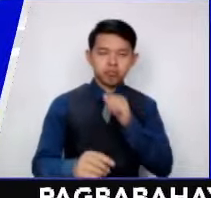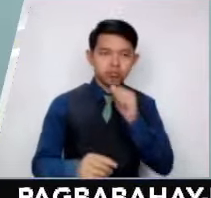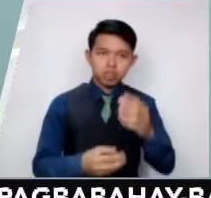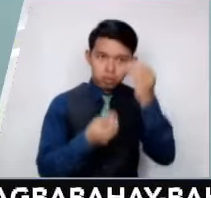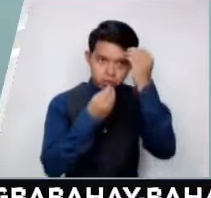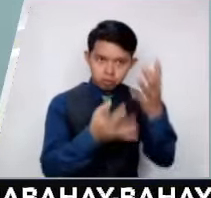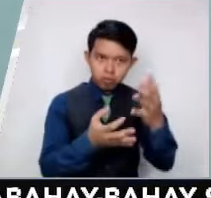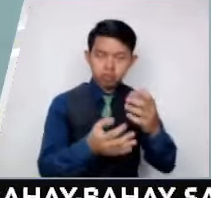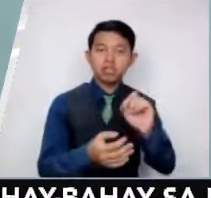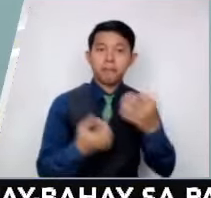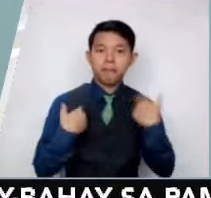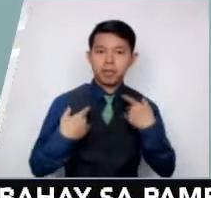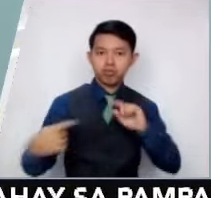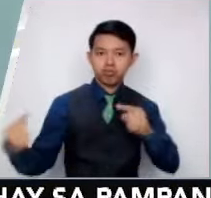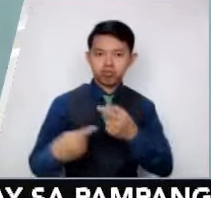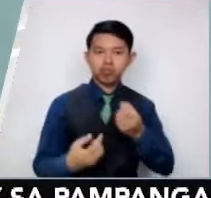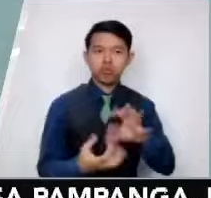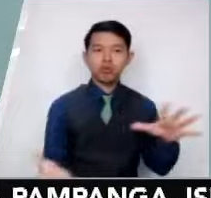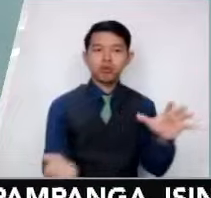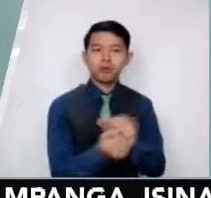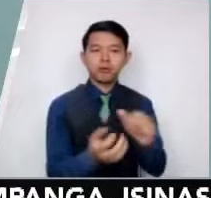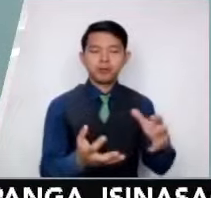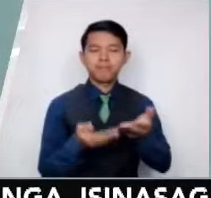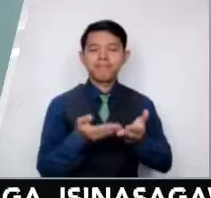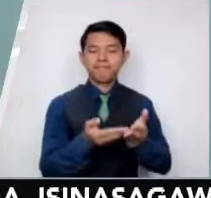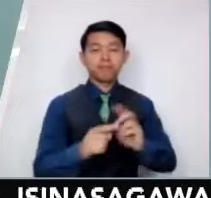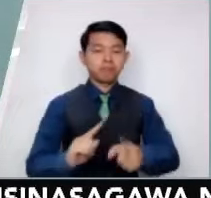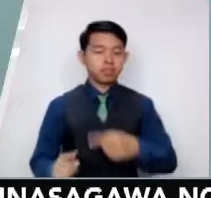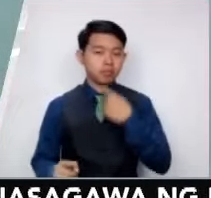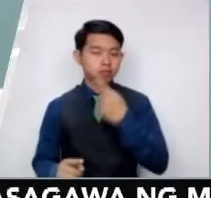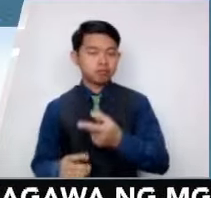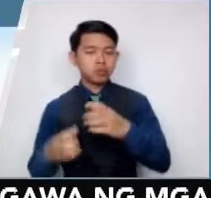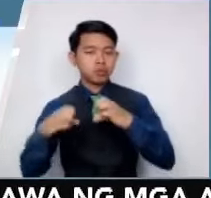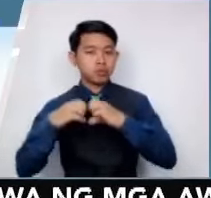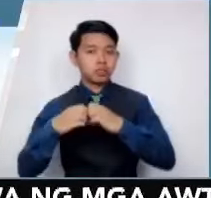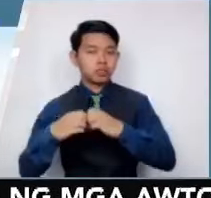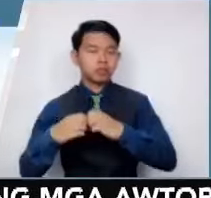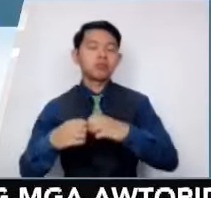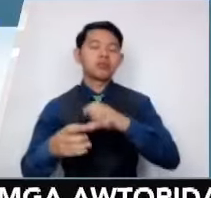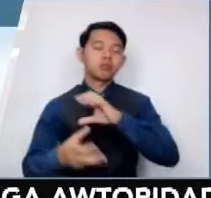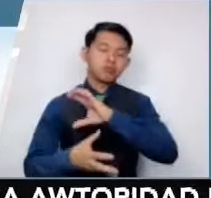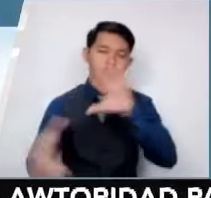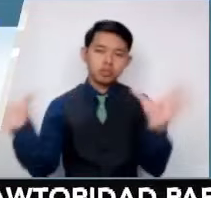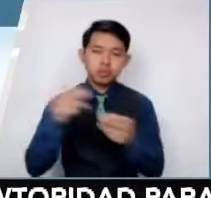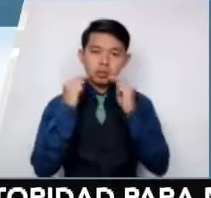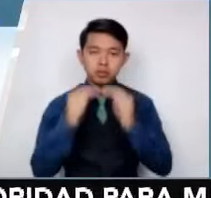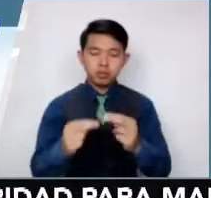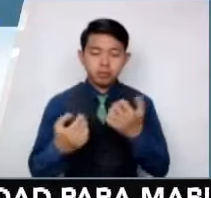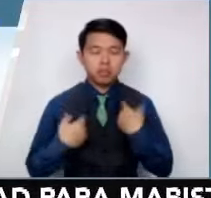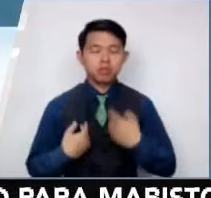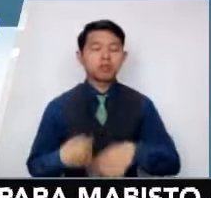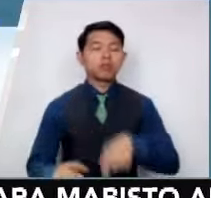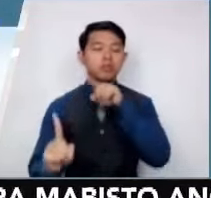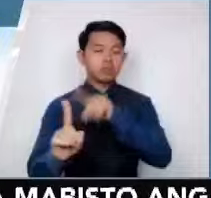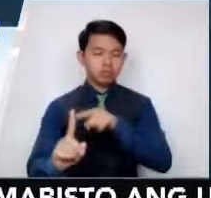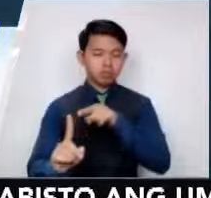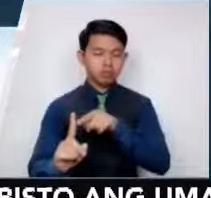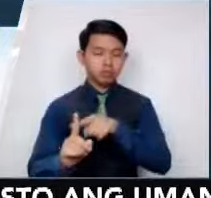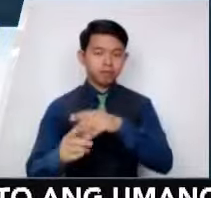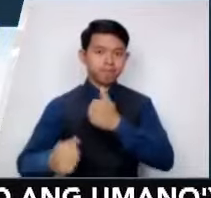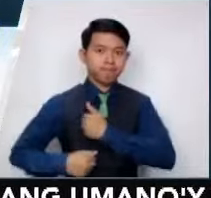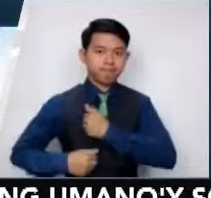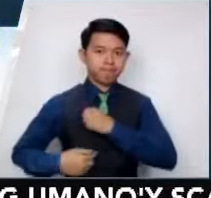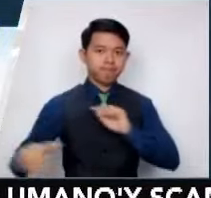ayon sa mapagkakatiwalaang source ng GMA integrated news isang sundalo ang nasugatan sa insidente nagsagawa na ng medical